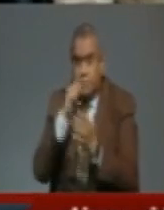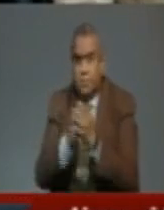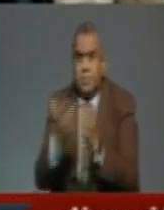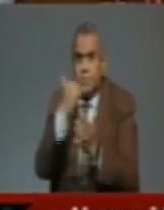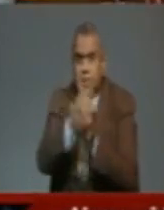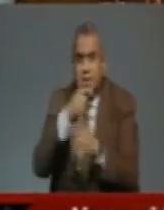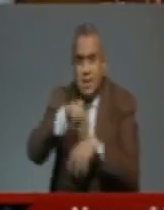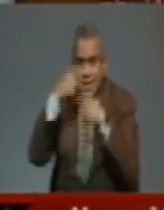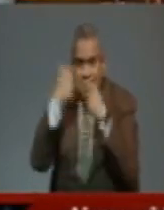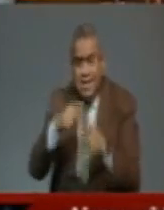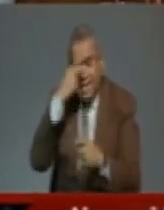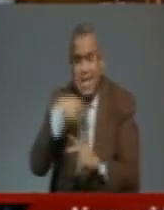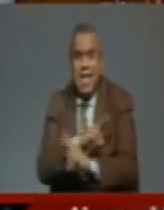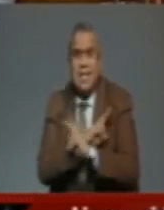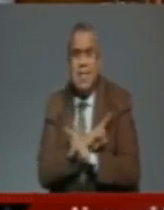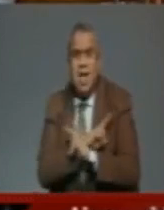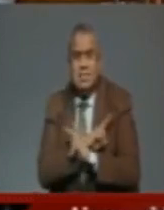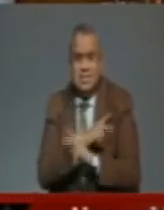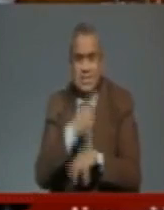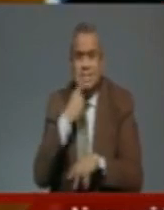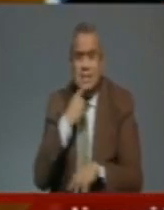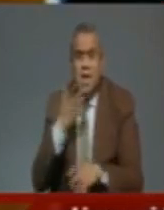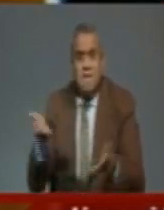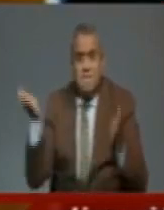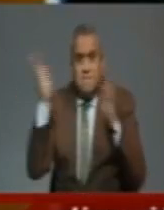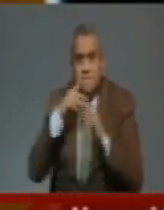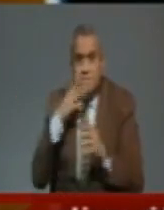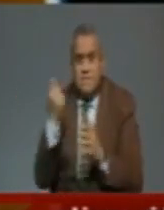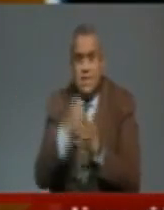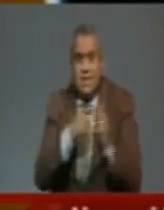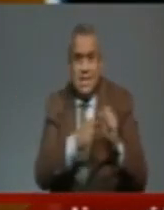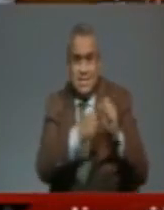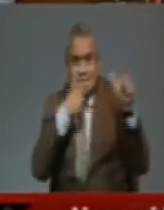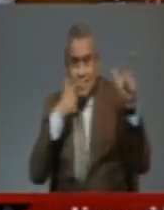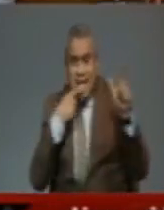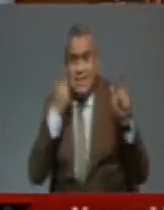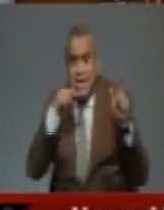دي تجيب لمصر اكتر من دخل السياحه سنويا.